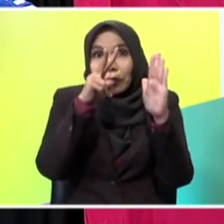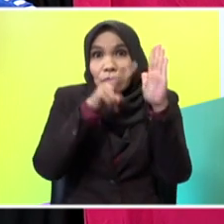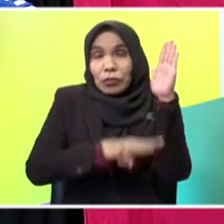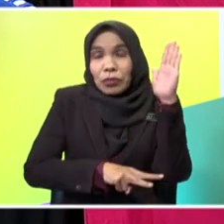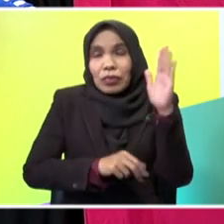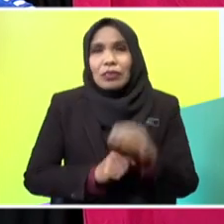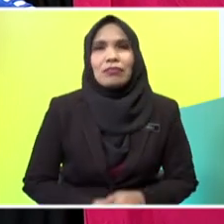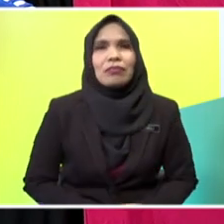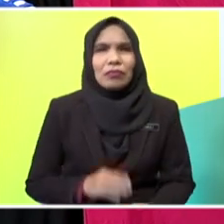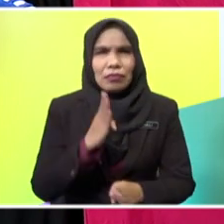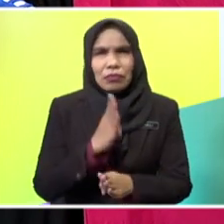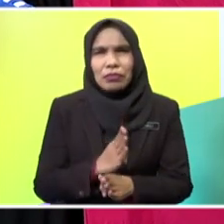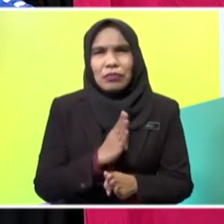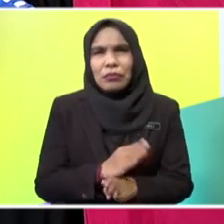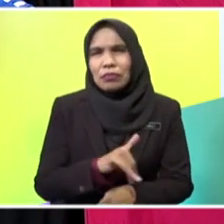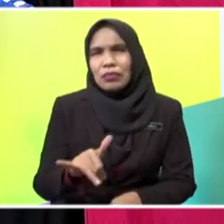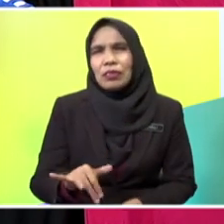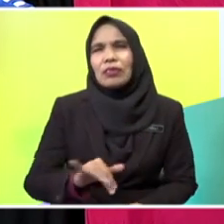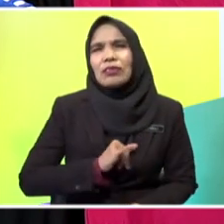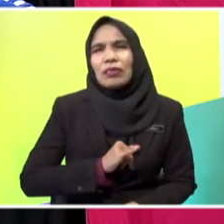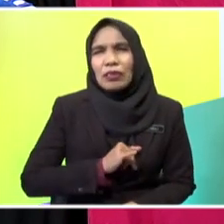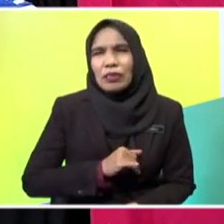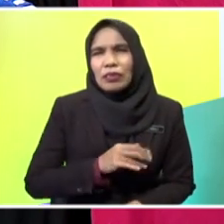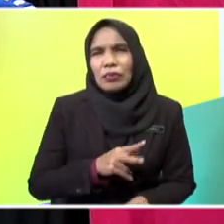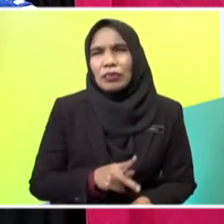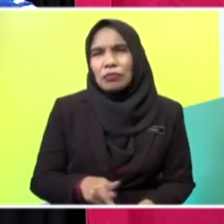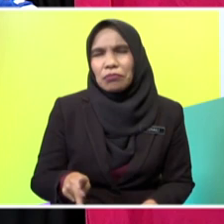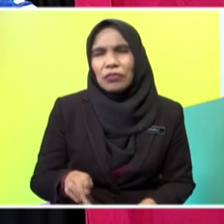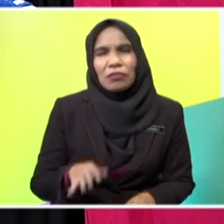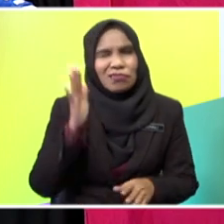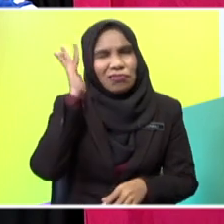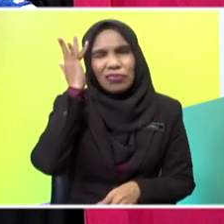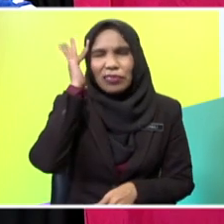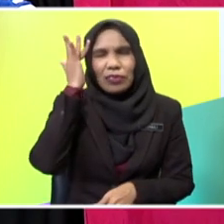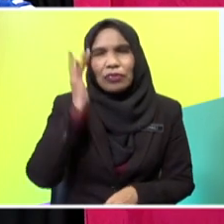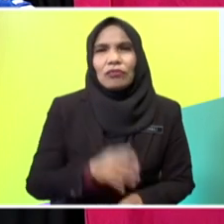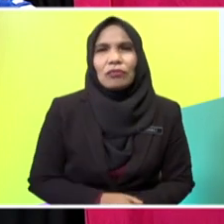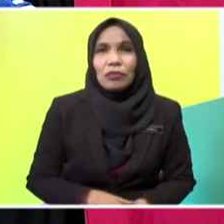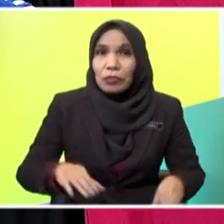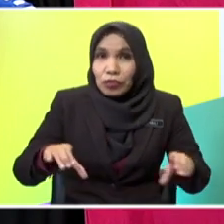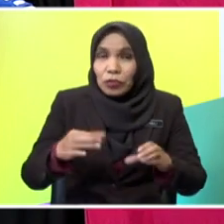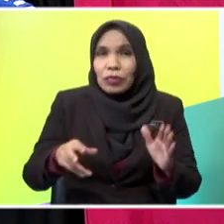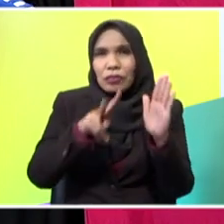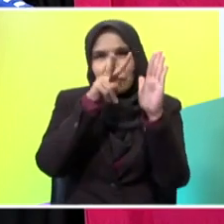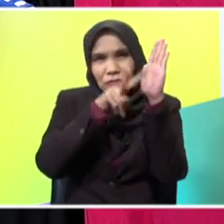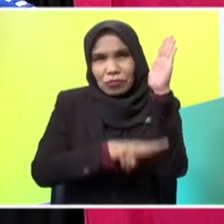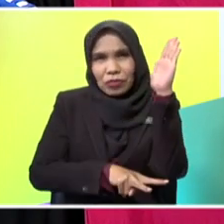Sebenarnya, saya pun tak tahu macam mana nak buat pola ni.